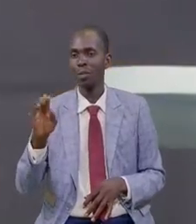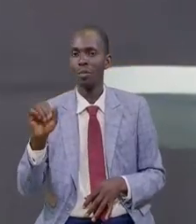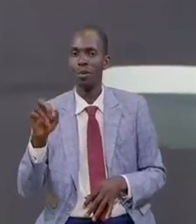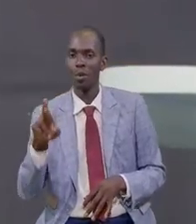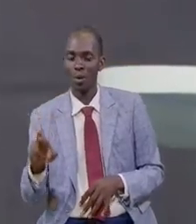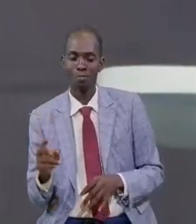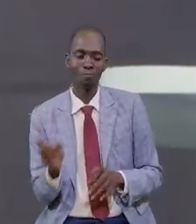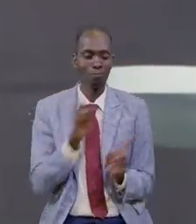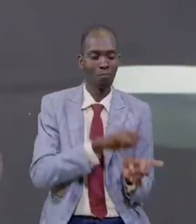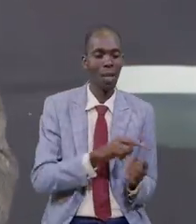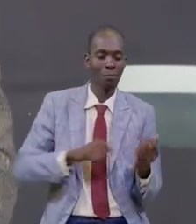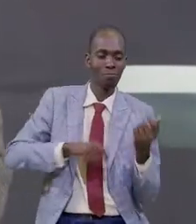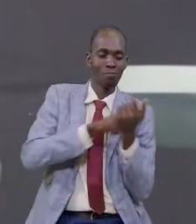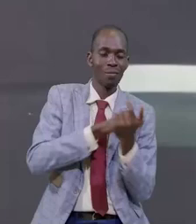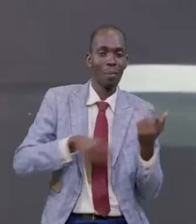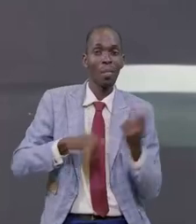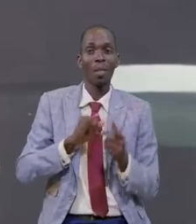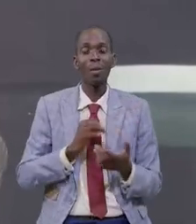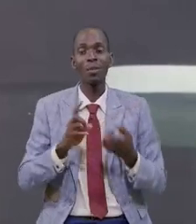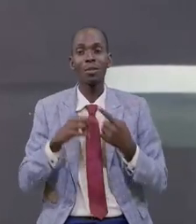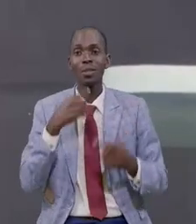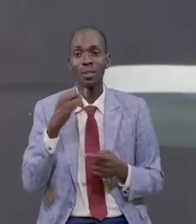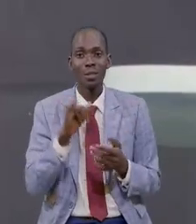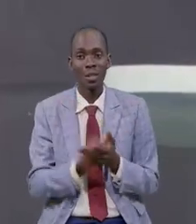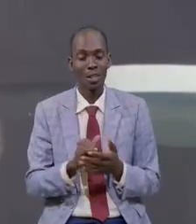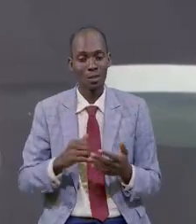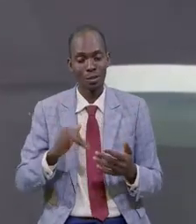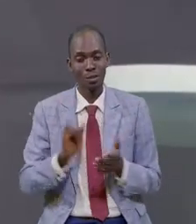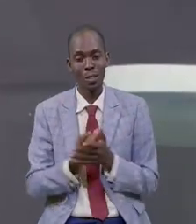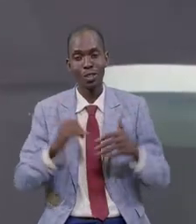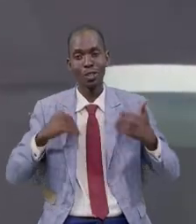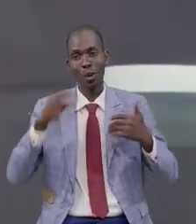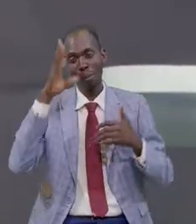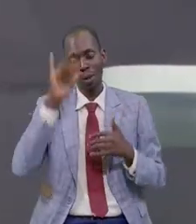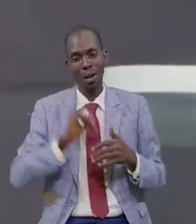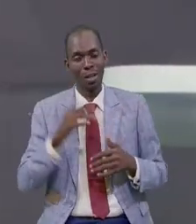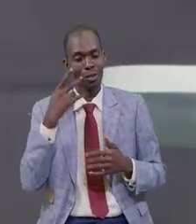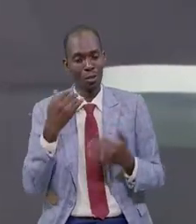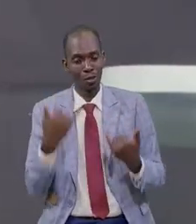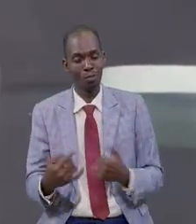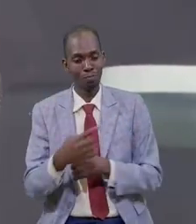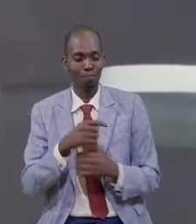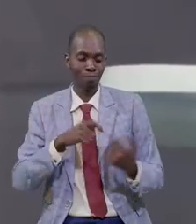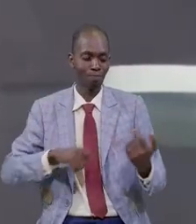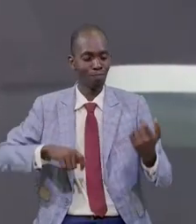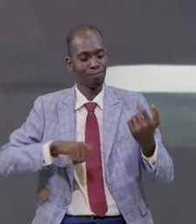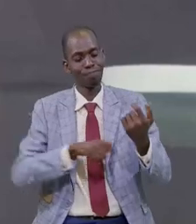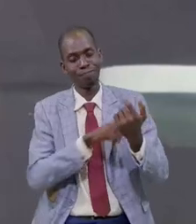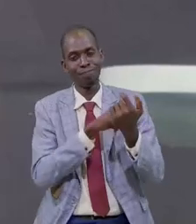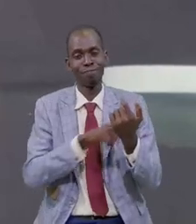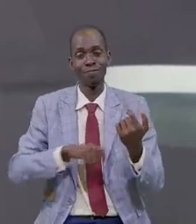violon mais je vous dire le jeune homme que j'ai vu ici là aujourd'hui j le